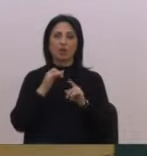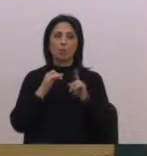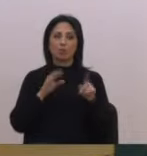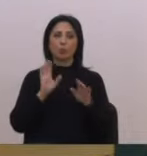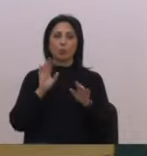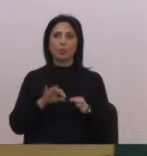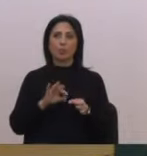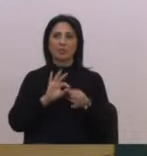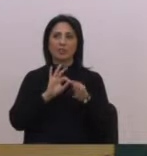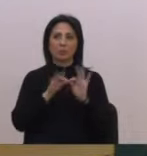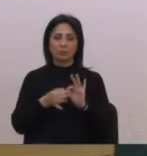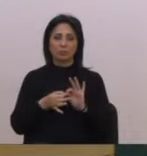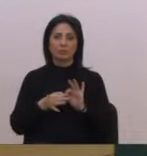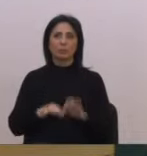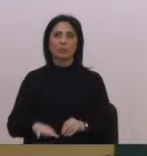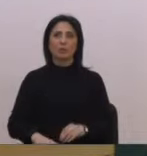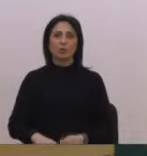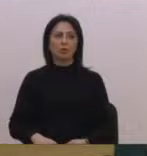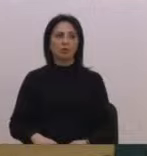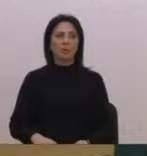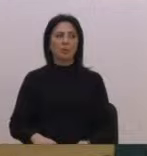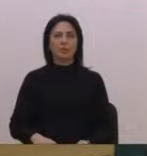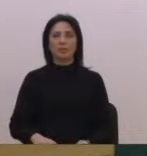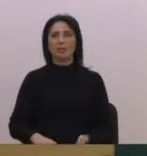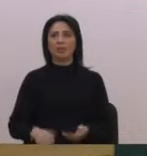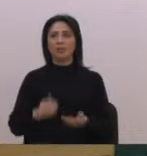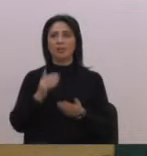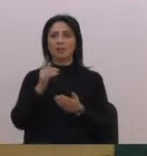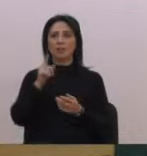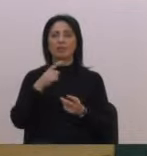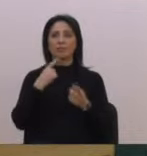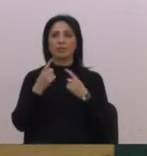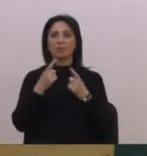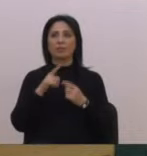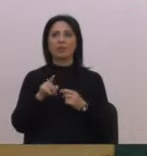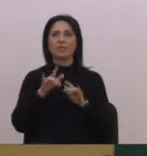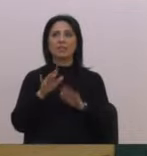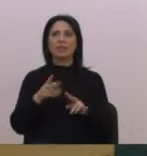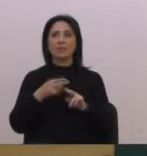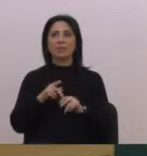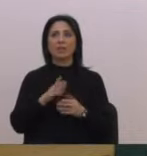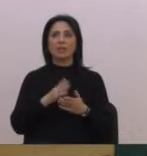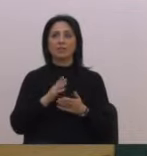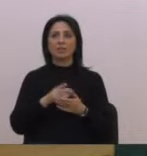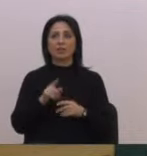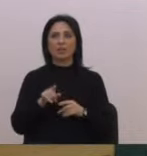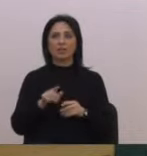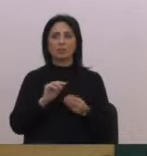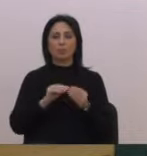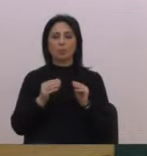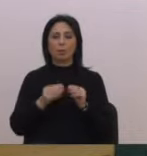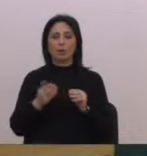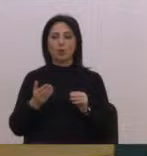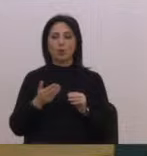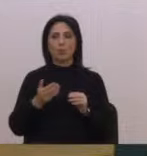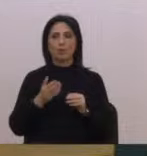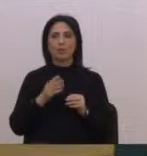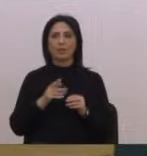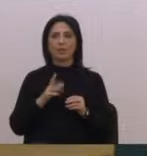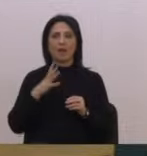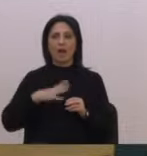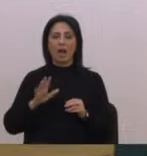უფრო გულდასმით. Რა თქმა უნდა, იქ ვისაუბროთ, მაგრამ საქმე ისაა, რომ ეს ის პრობლემაა, რომელიც არ